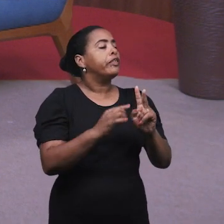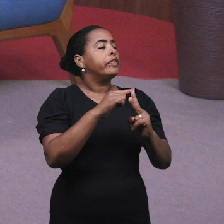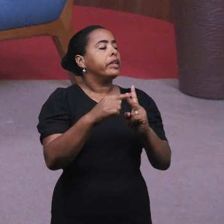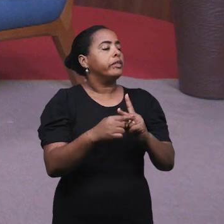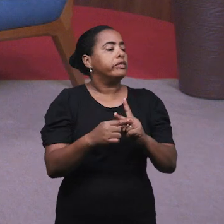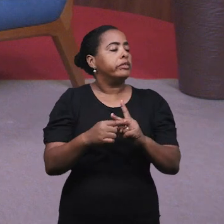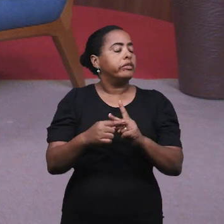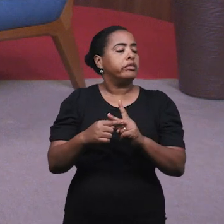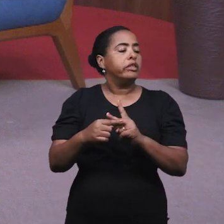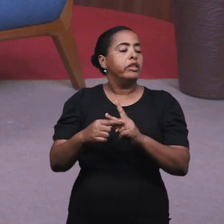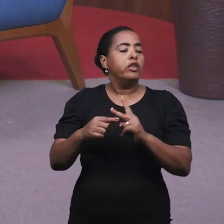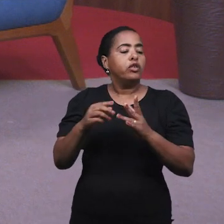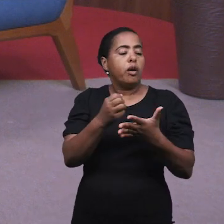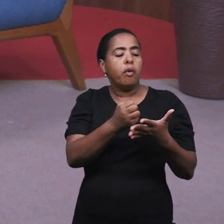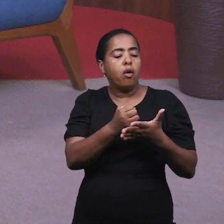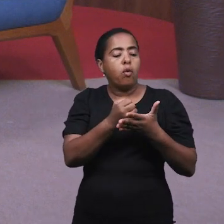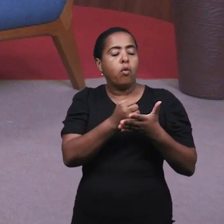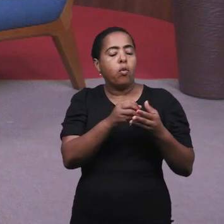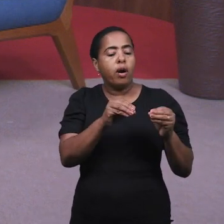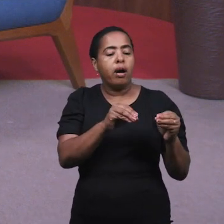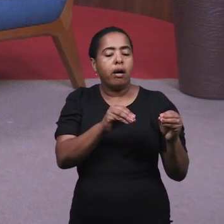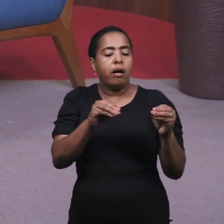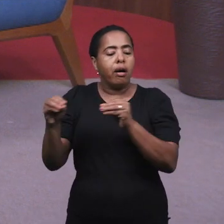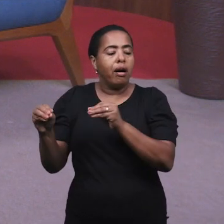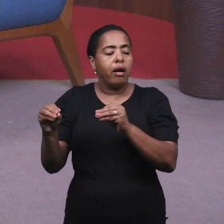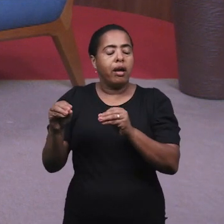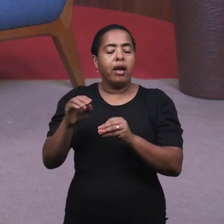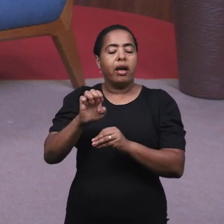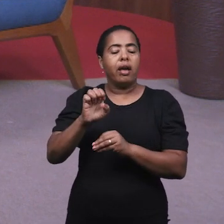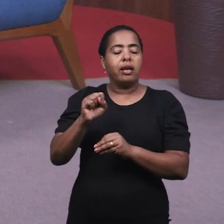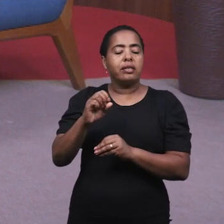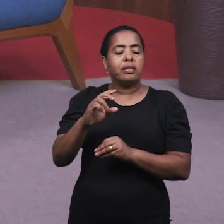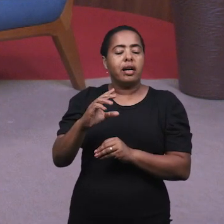la grâce et la foi? Parce que le texte en hébreu,